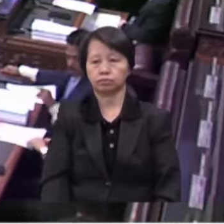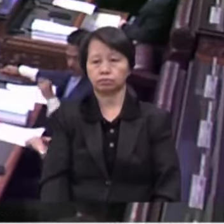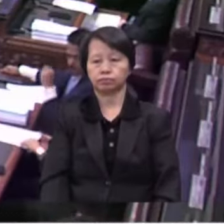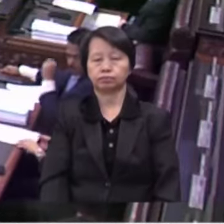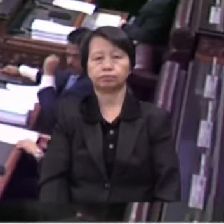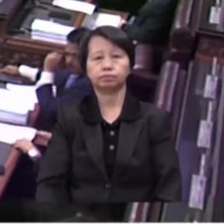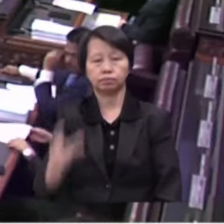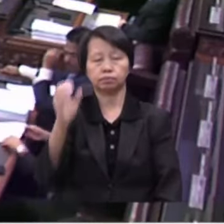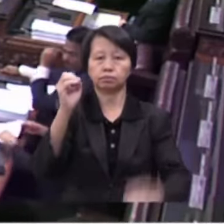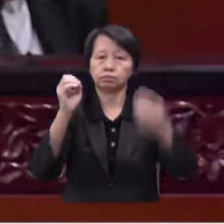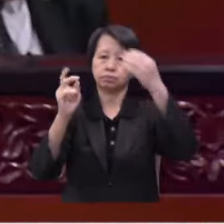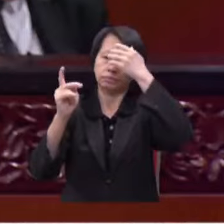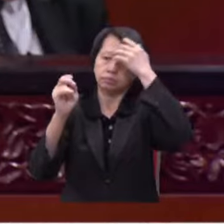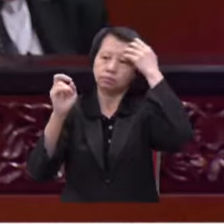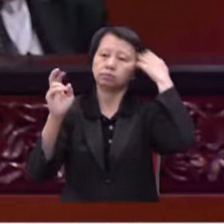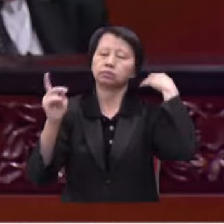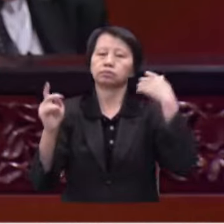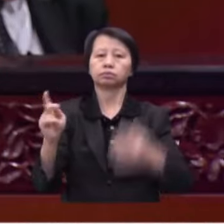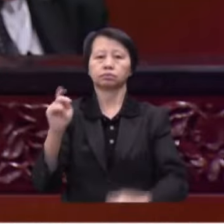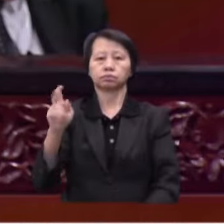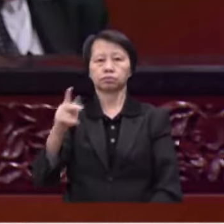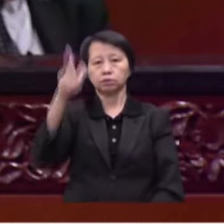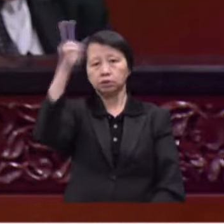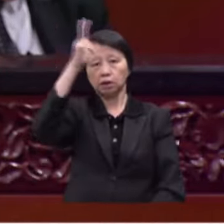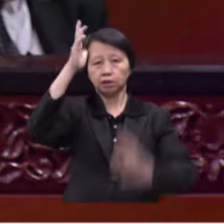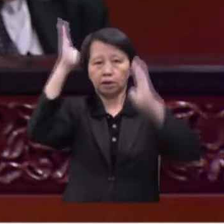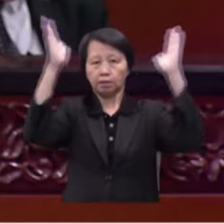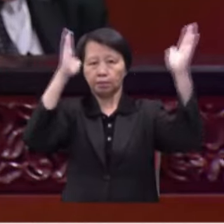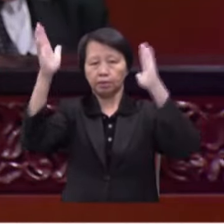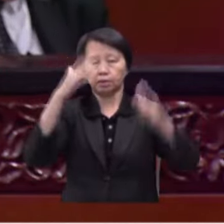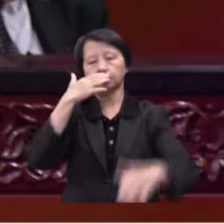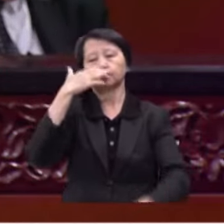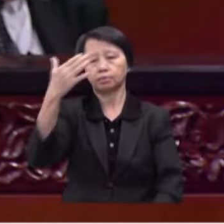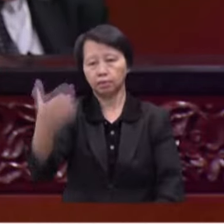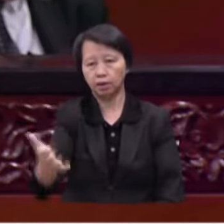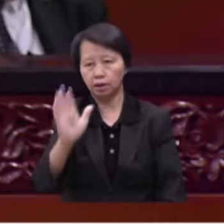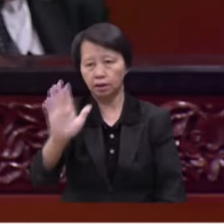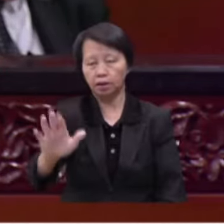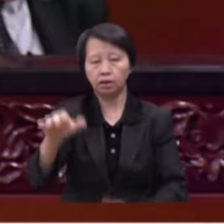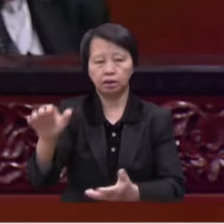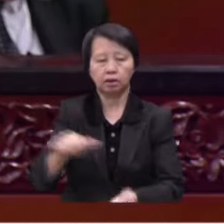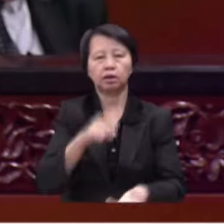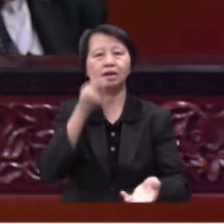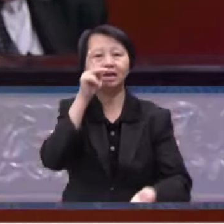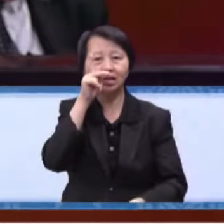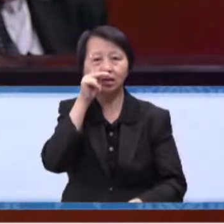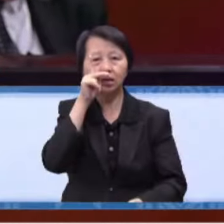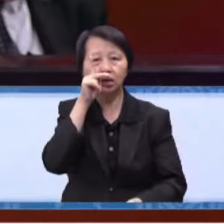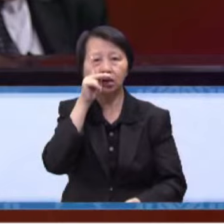Oke kerajaan pusat berterima kasih kepada sumbangan